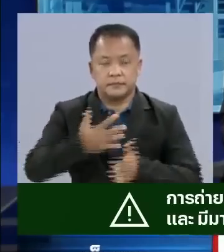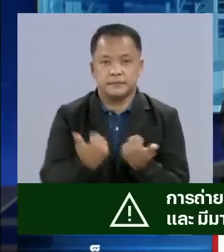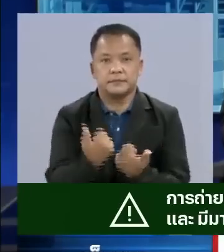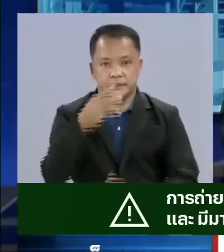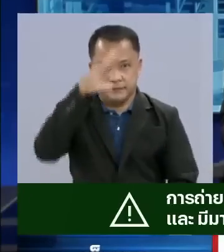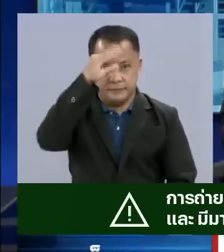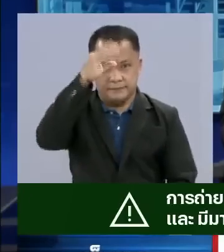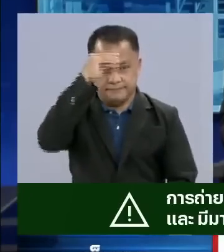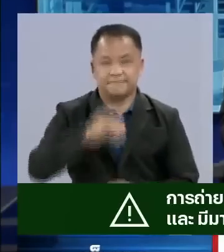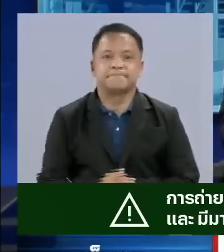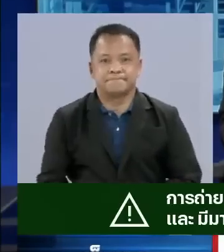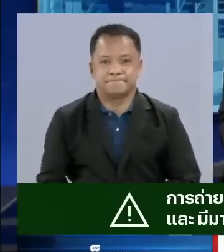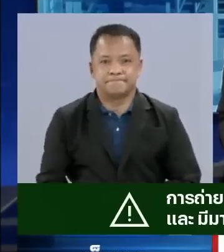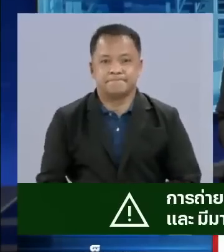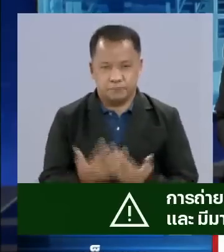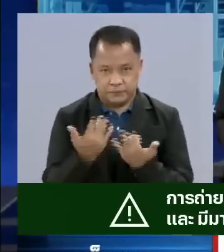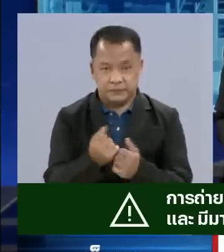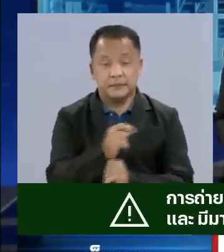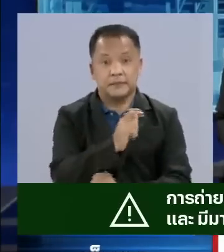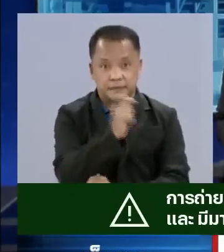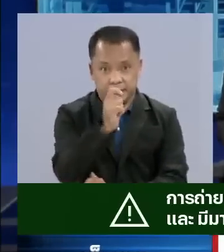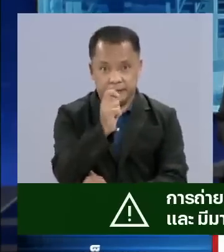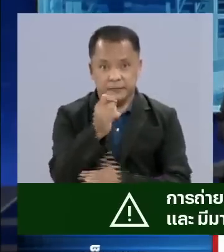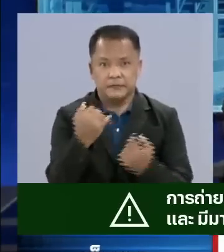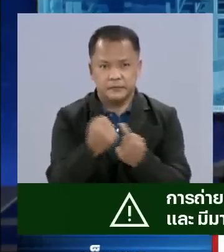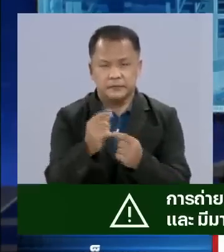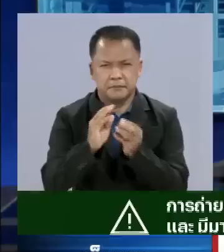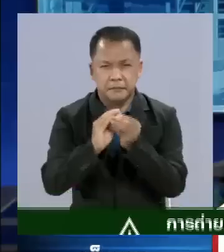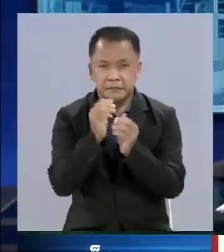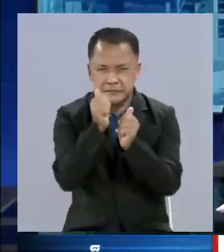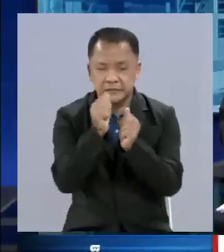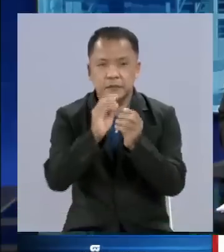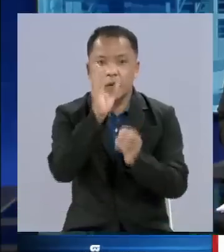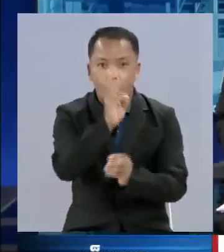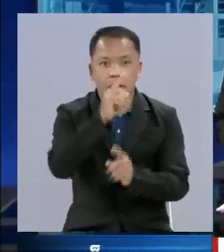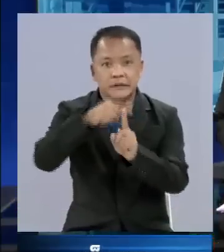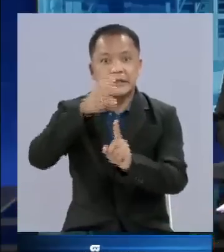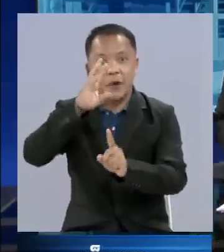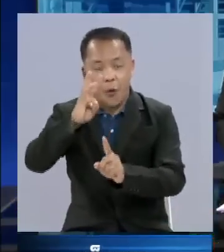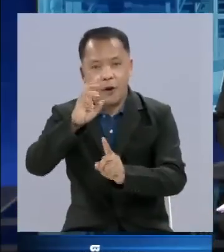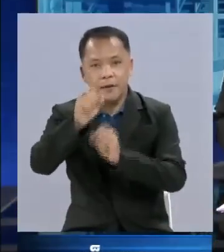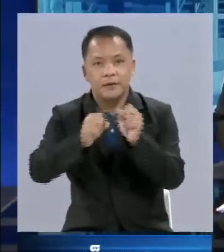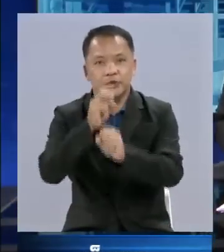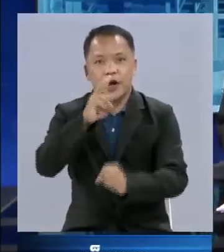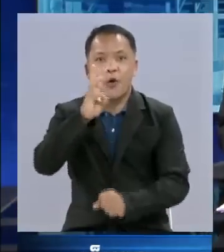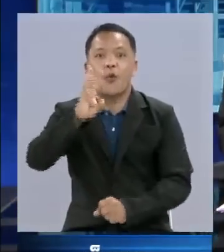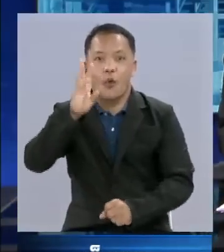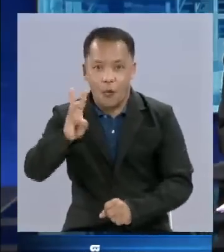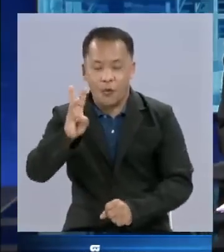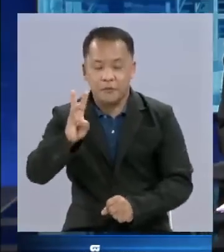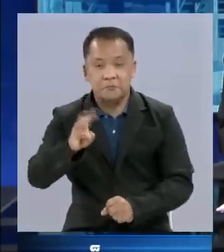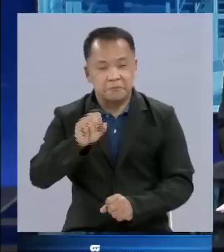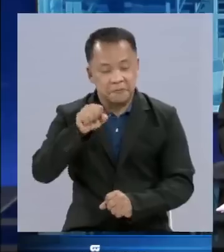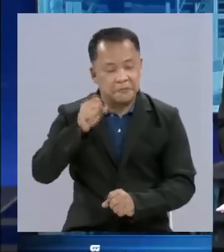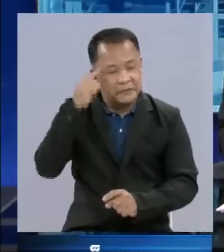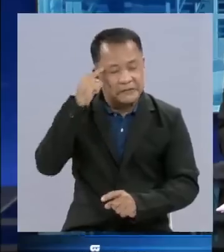ประจำวันนี้นะครับอาจารย์ทวีปเชื้อทองครับ วันนี้วันอังคารนะครับเลขดีด้วยนะ ครับ 6เดือน6 โอ้โห ปี2566 เออใช่ นี่นะ